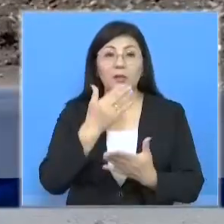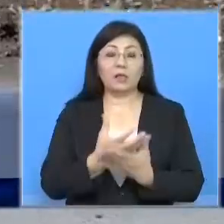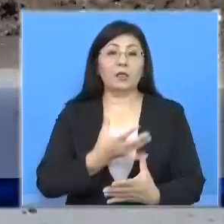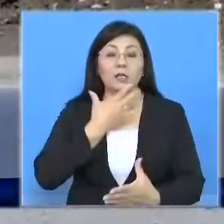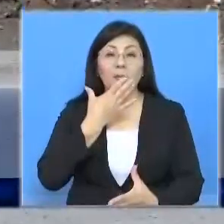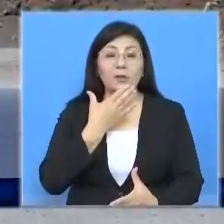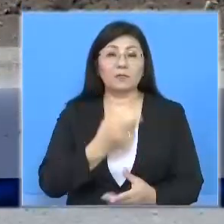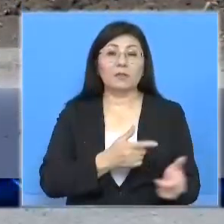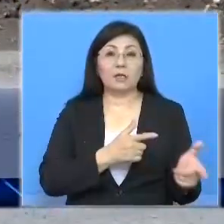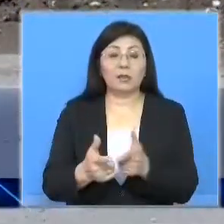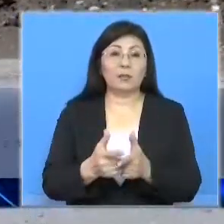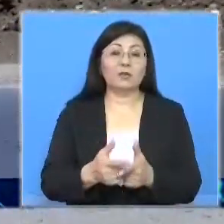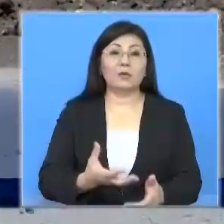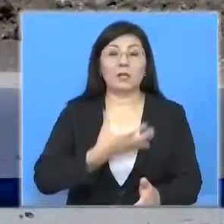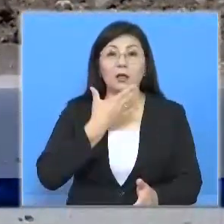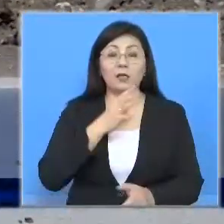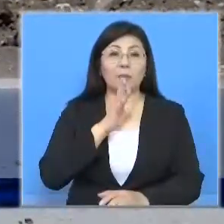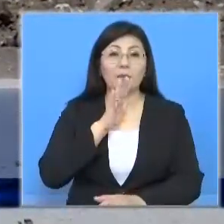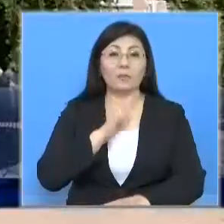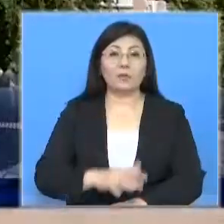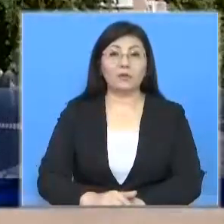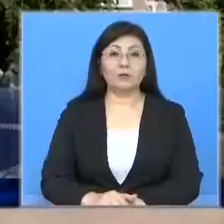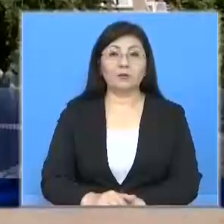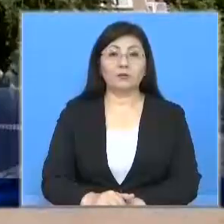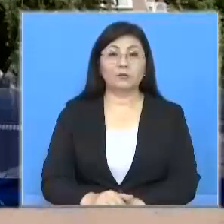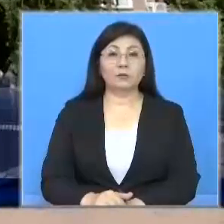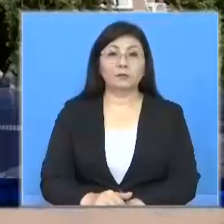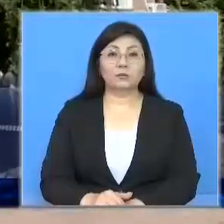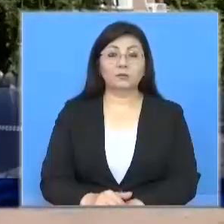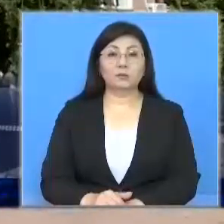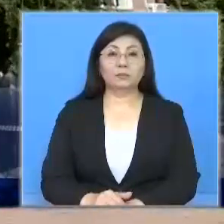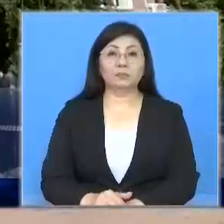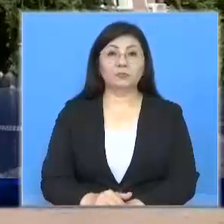готовность к отопительному сезону. Жасан Жалбаков, Душан Жасланов, телеканал «Актобе».